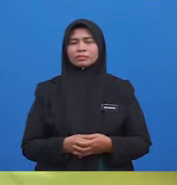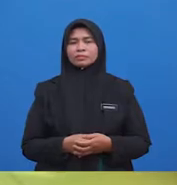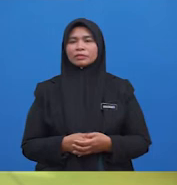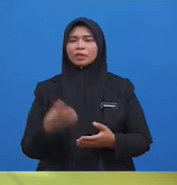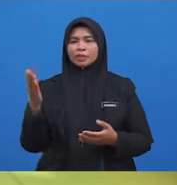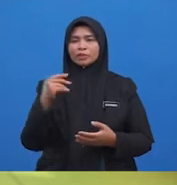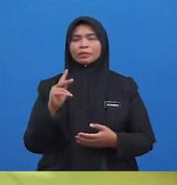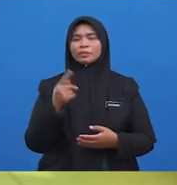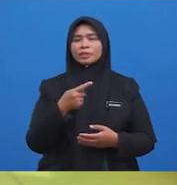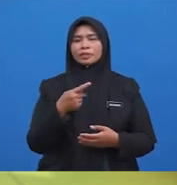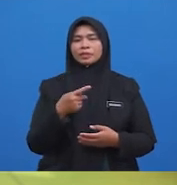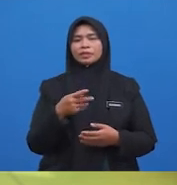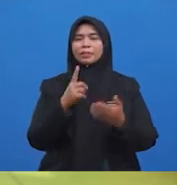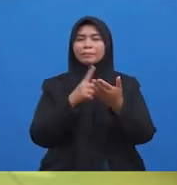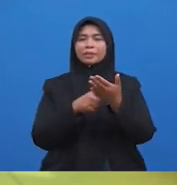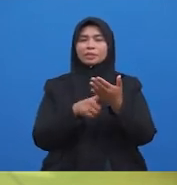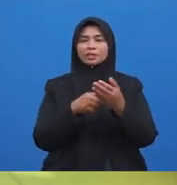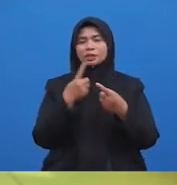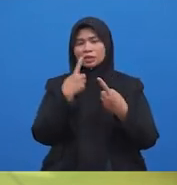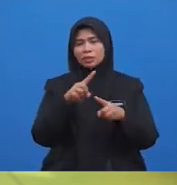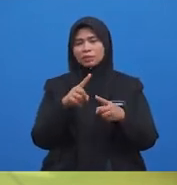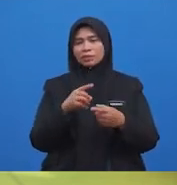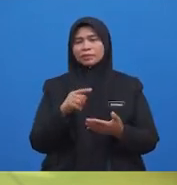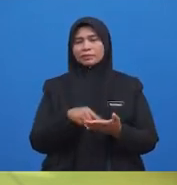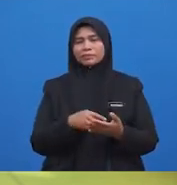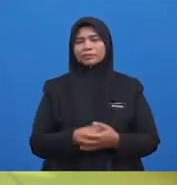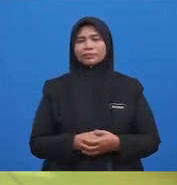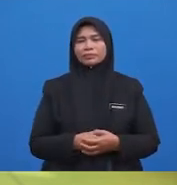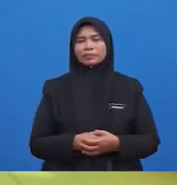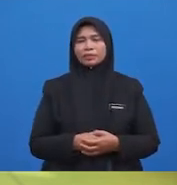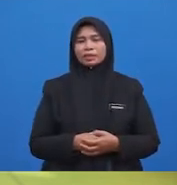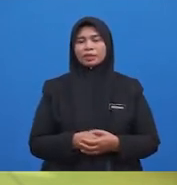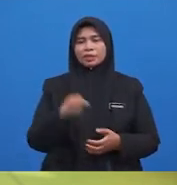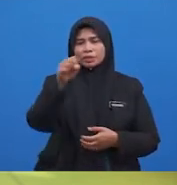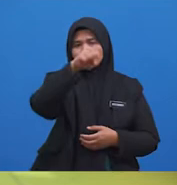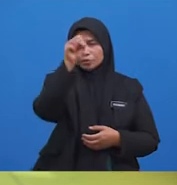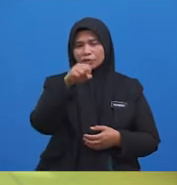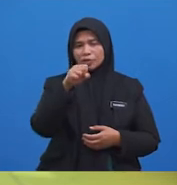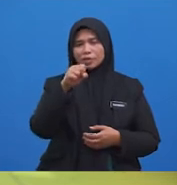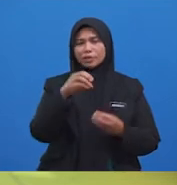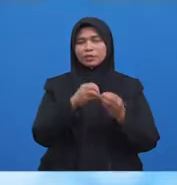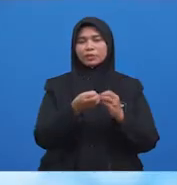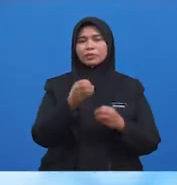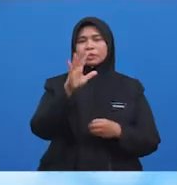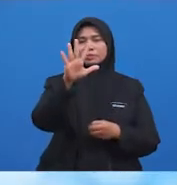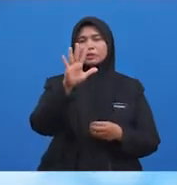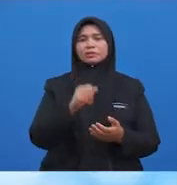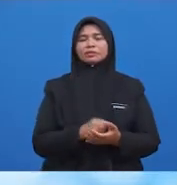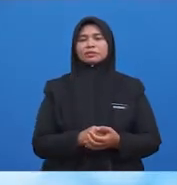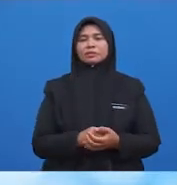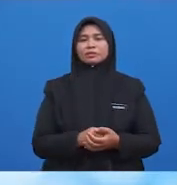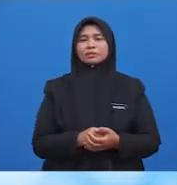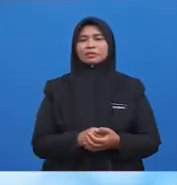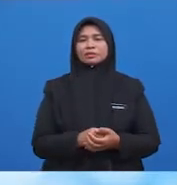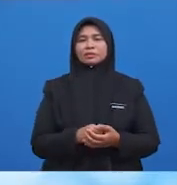jump kita bincangkan jawabannya soal nomor 5